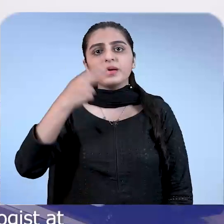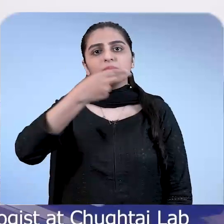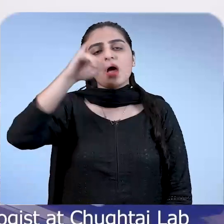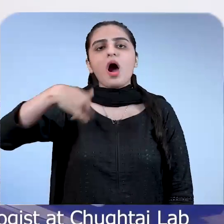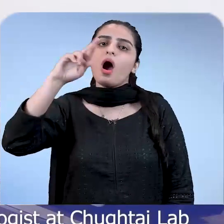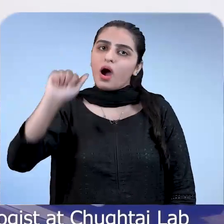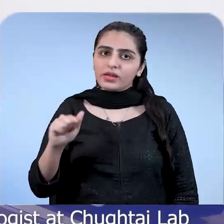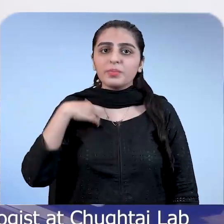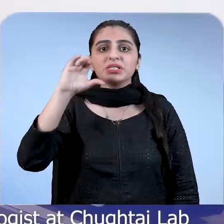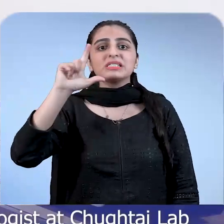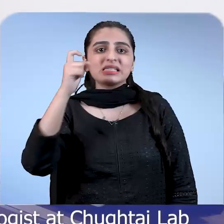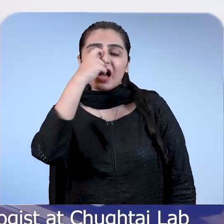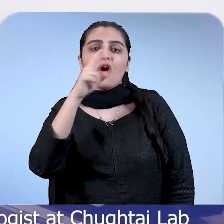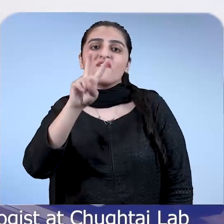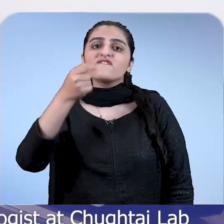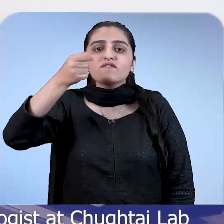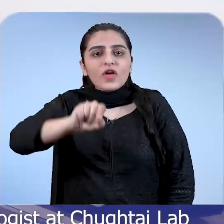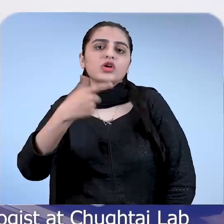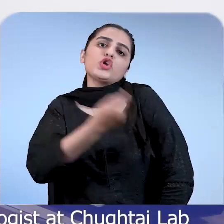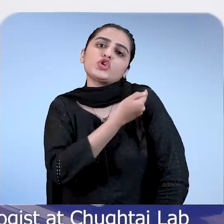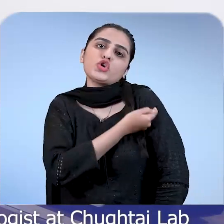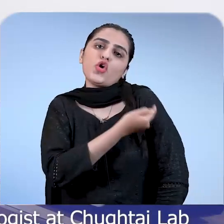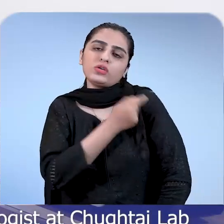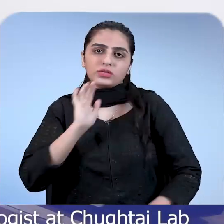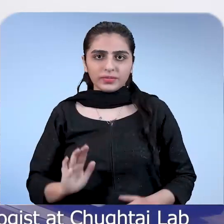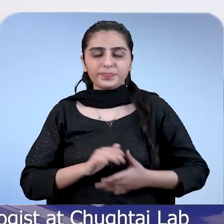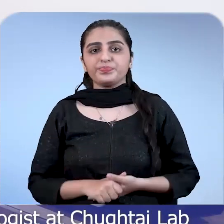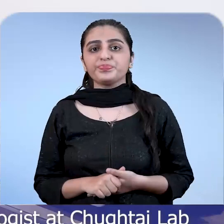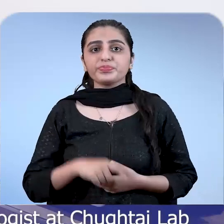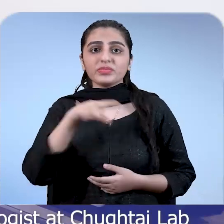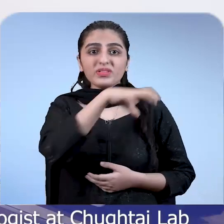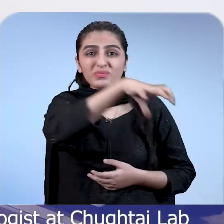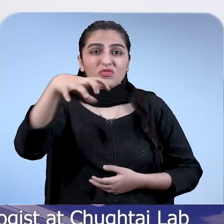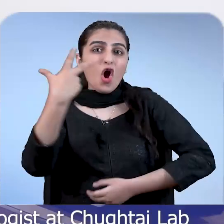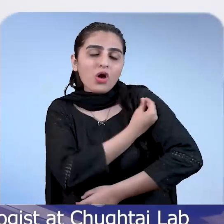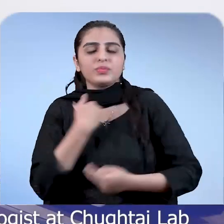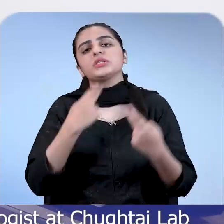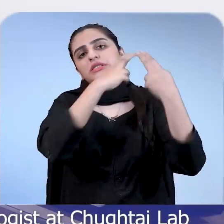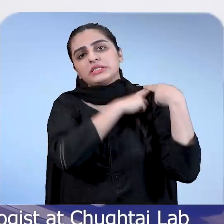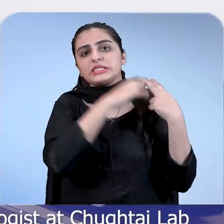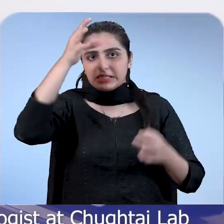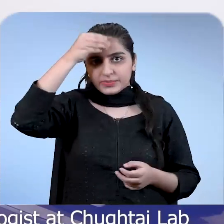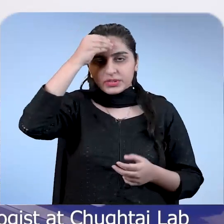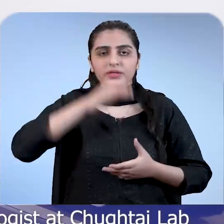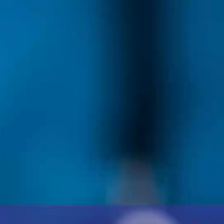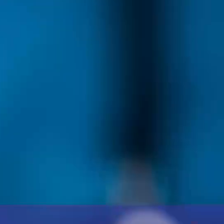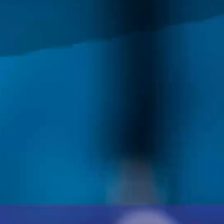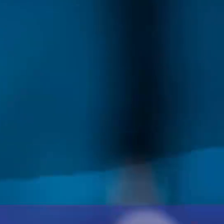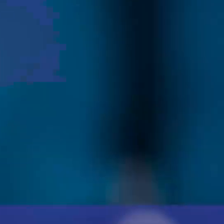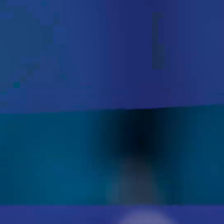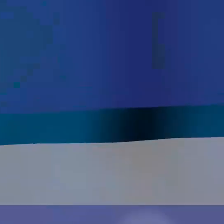मेरा नाम डॉक्टर हाजर फारूक है और मैं चुगताई लैब के वायरोलॉजी डिपार्टमेंट में एज अ फेलो काम कर रही हूँ और चुगताई लैब वैक्सीनेशन सेंटर्स को भी देख रही